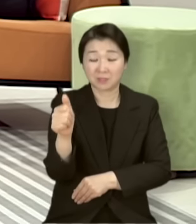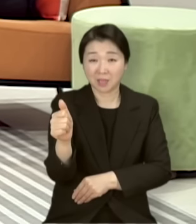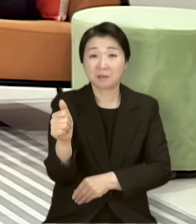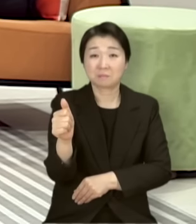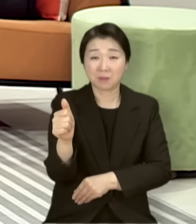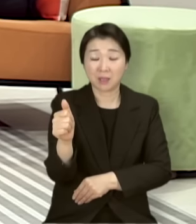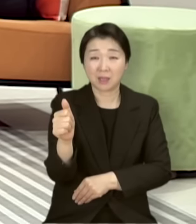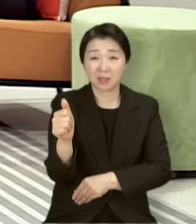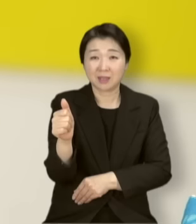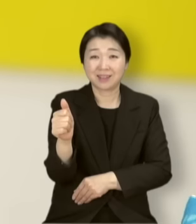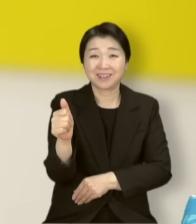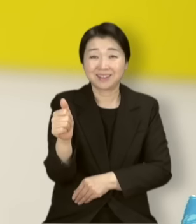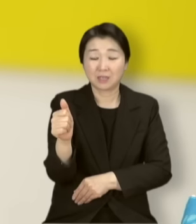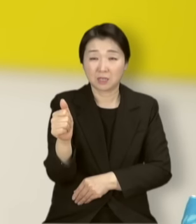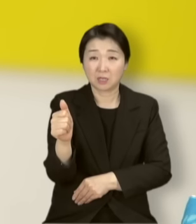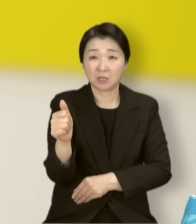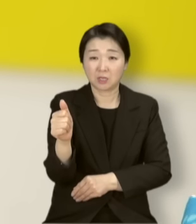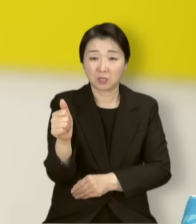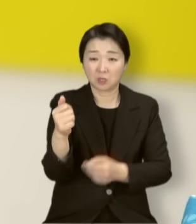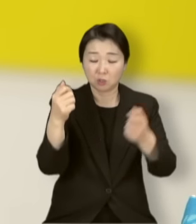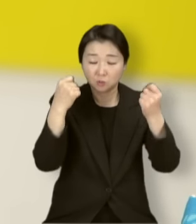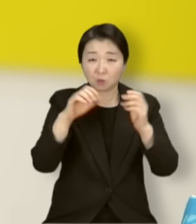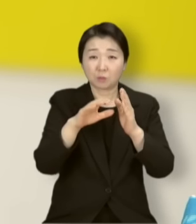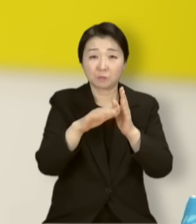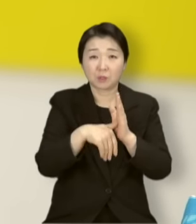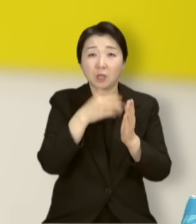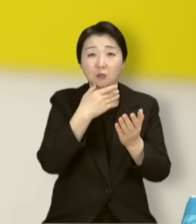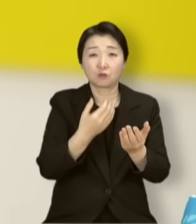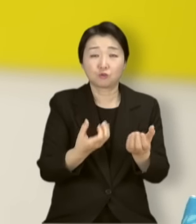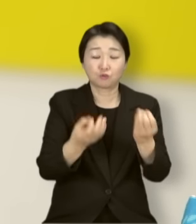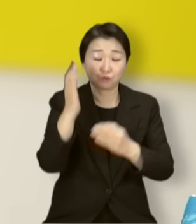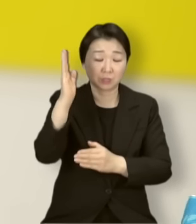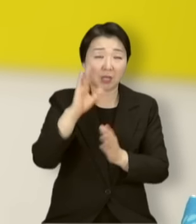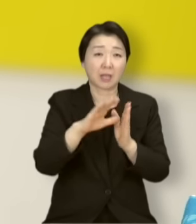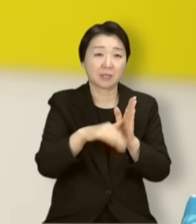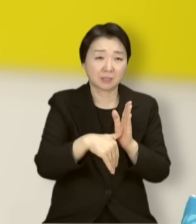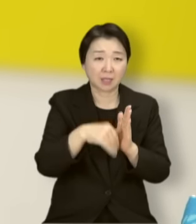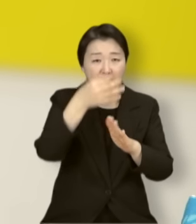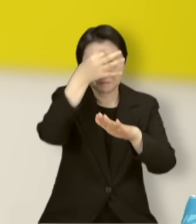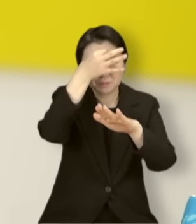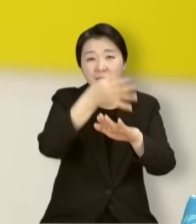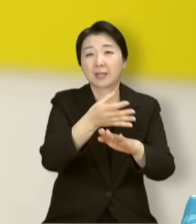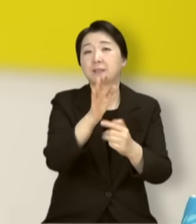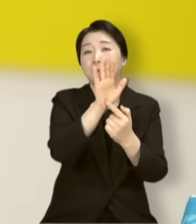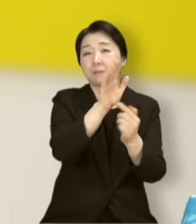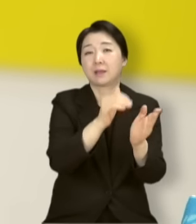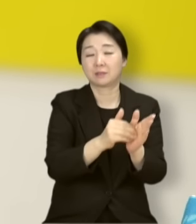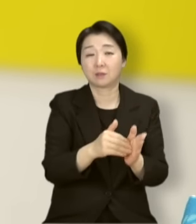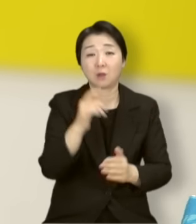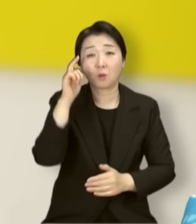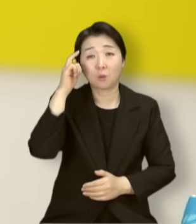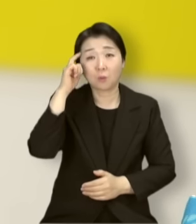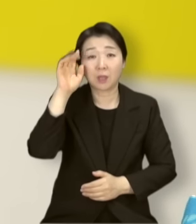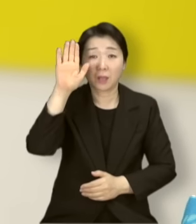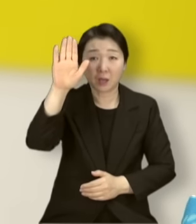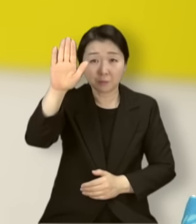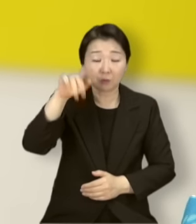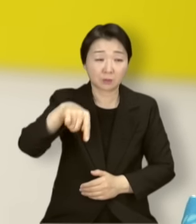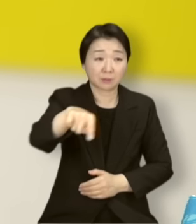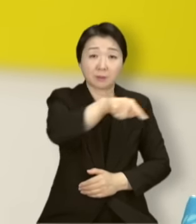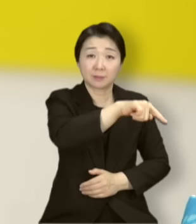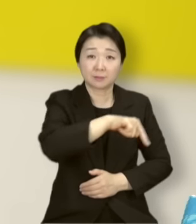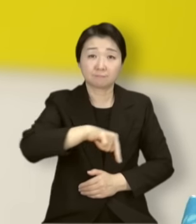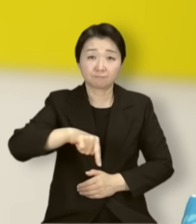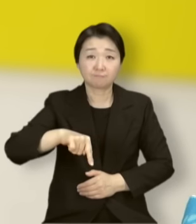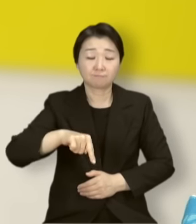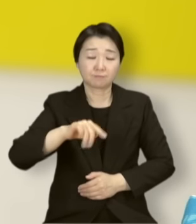졸업식에 축사를 하면서 네. 학생들한테 미안하다고 두서를 하거든요. 네. 앞으로